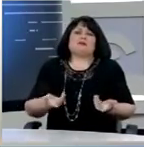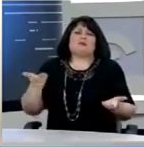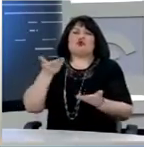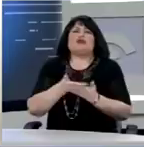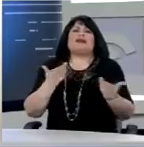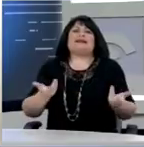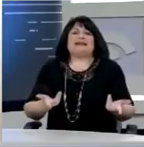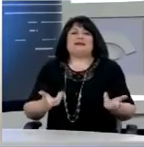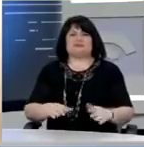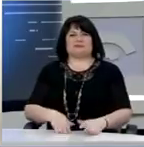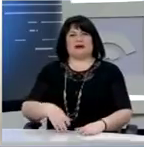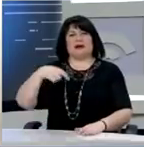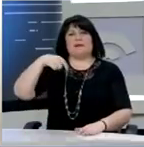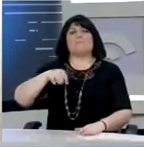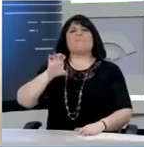Δημοκρατία είναι Πετσίτης,